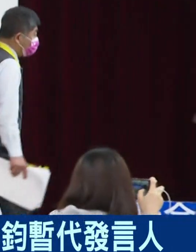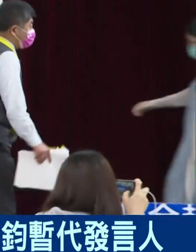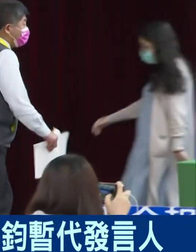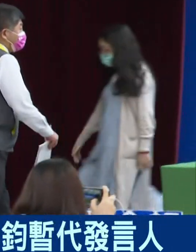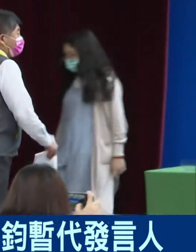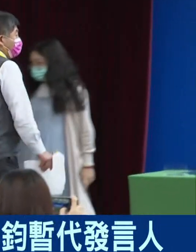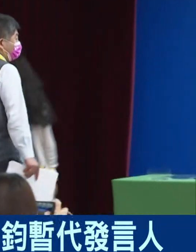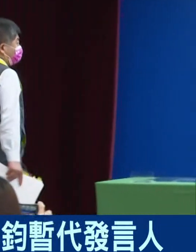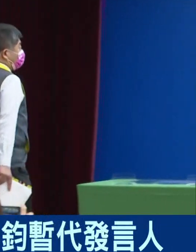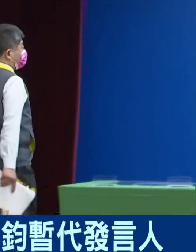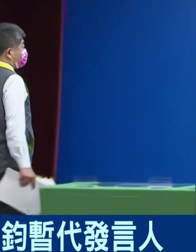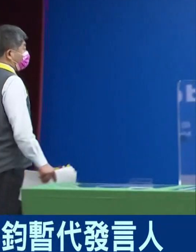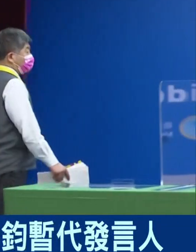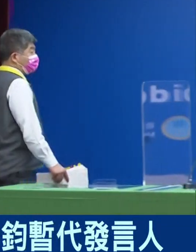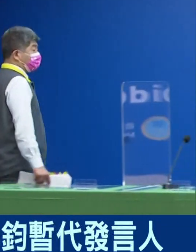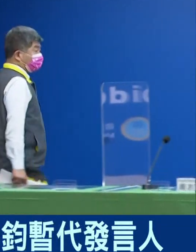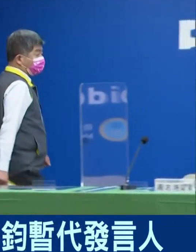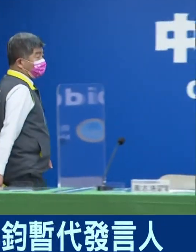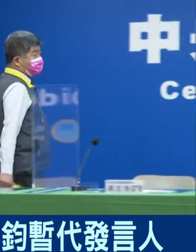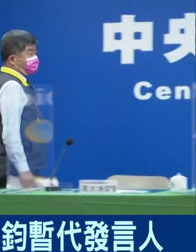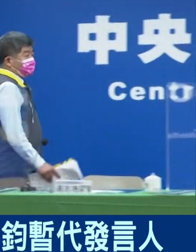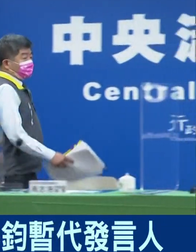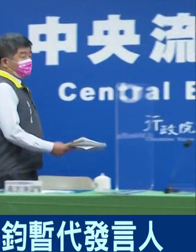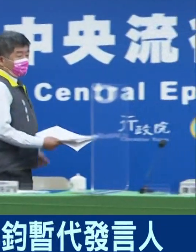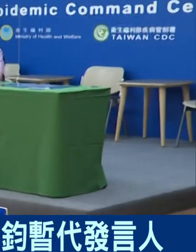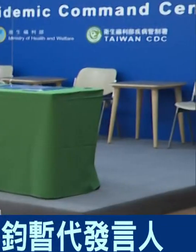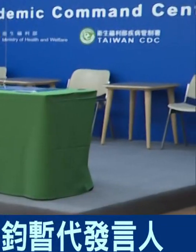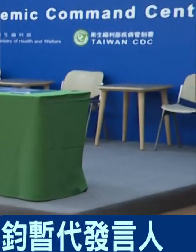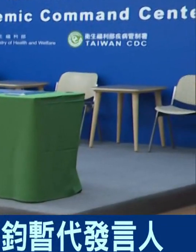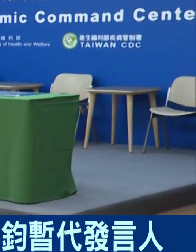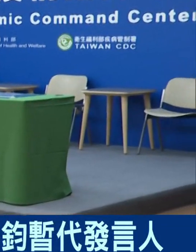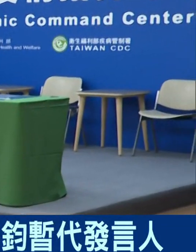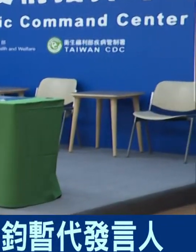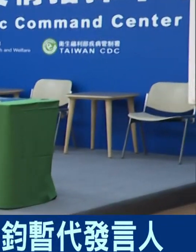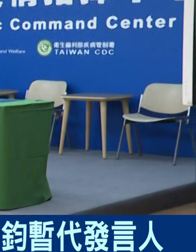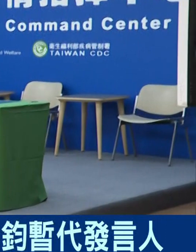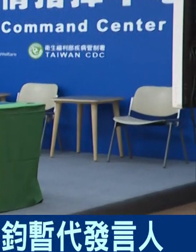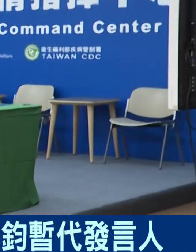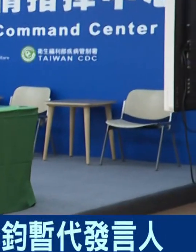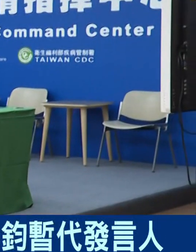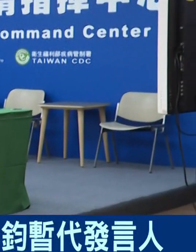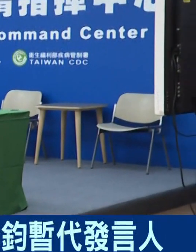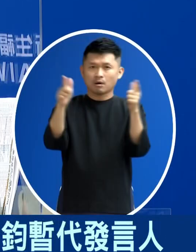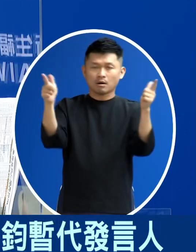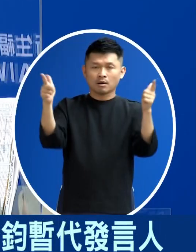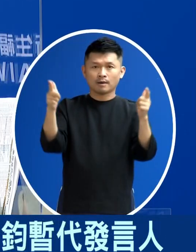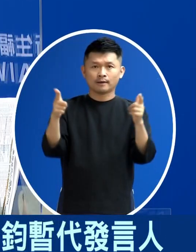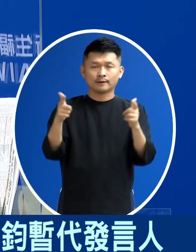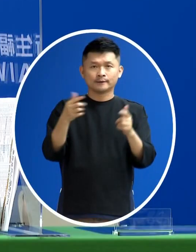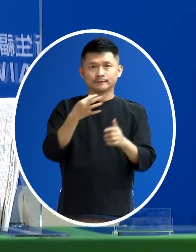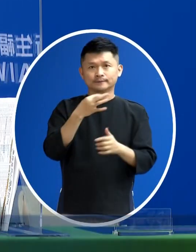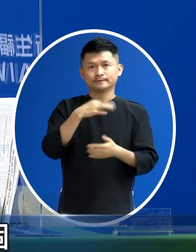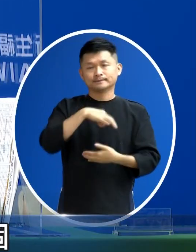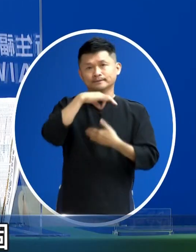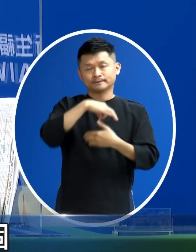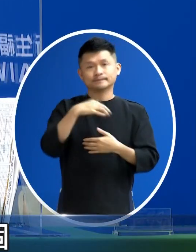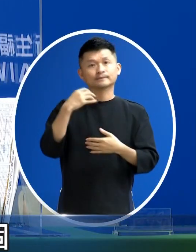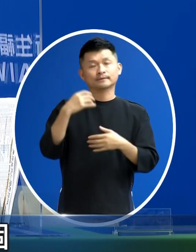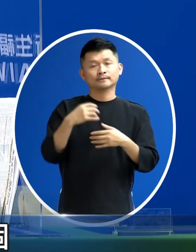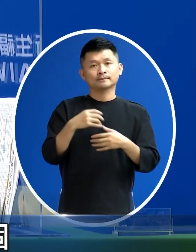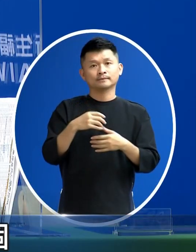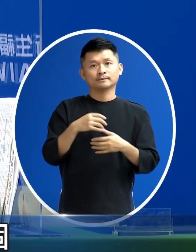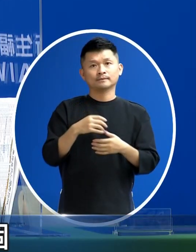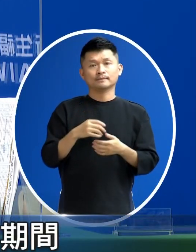出席疫情记者会再少一人，指挥中心发言人庄仁祥因同住家人确诊被列居隔。 我们现在是先定这样的一个